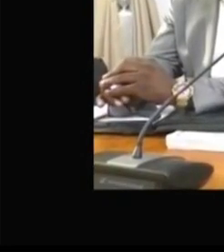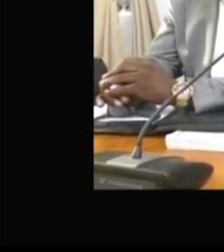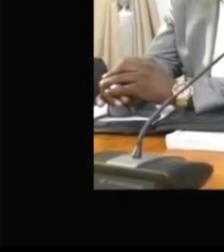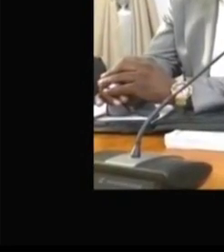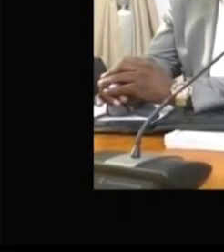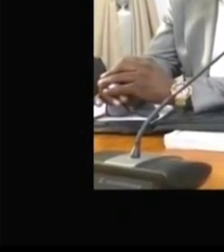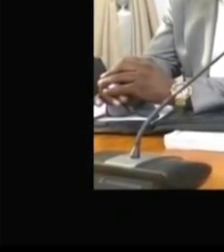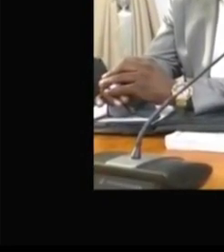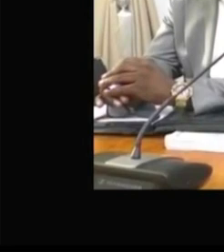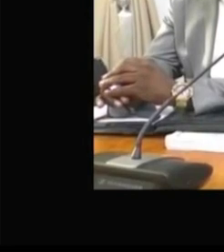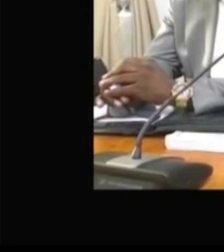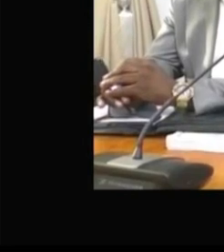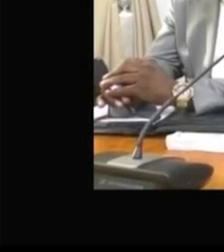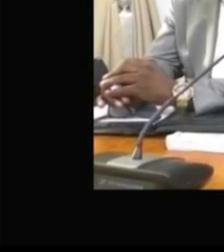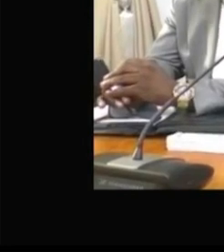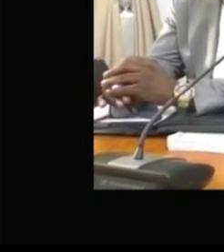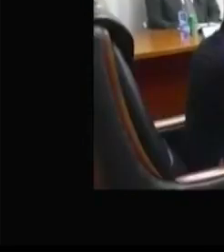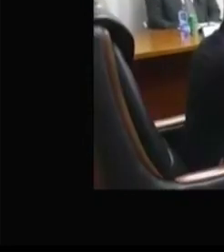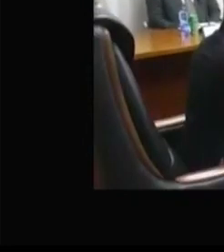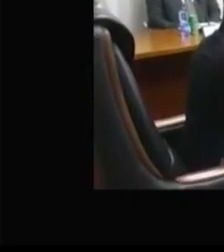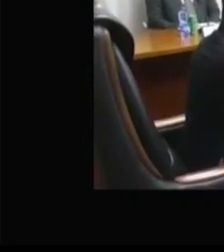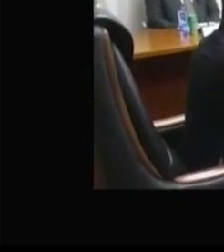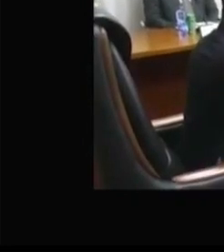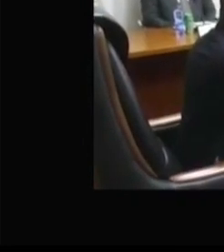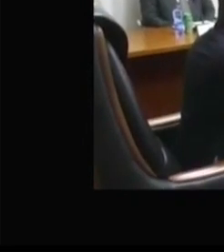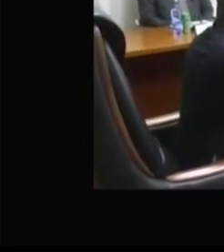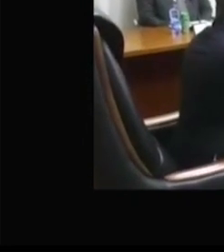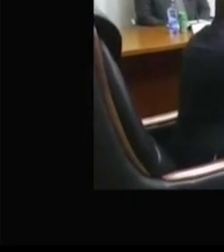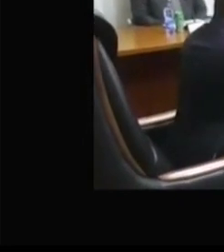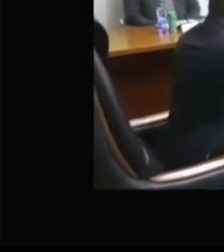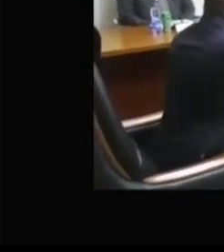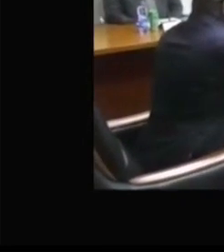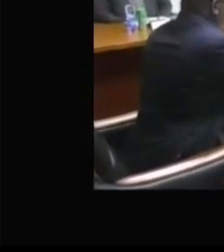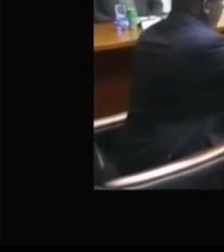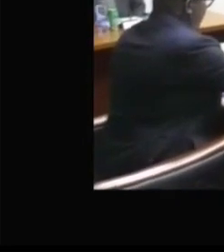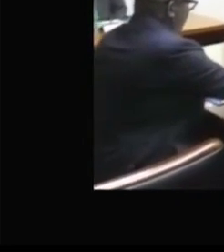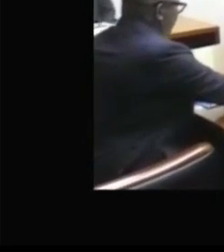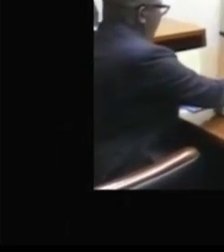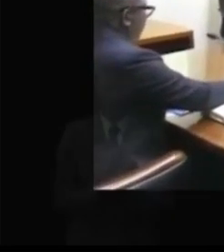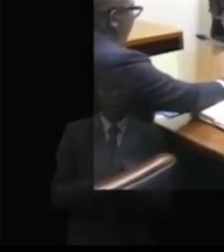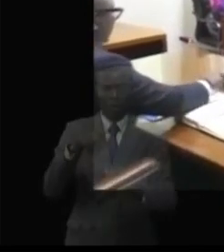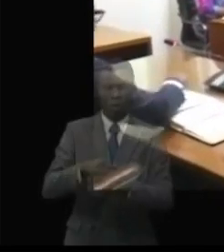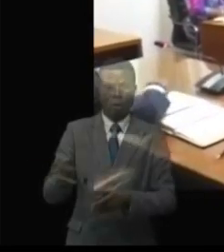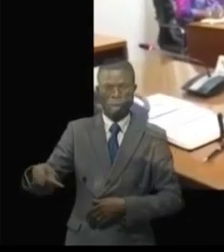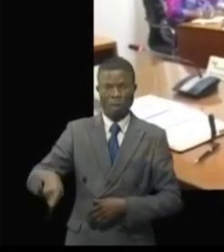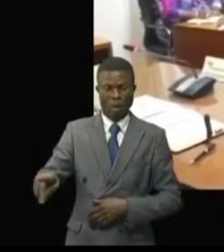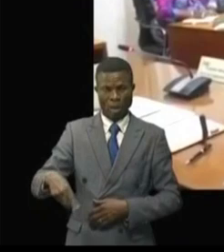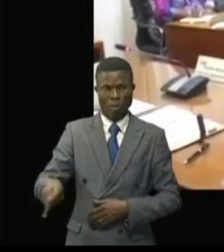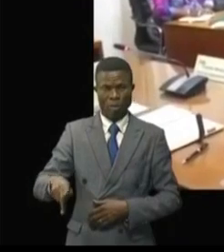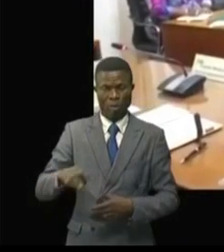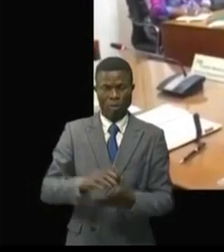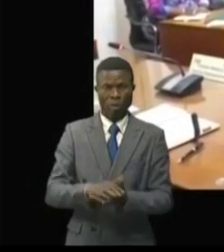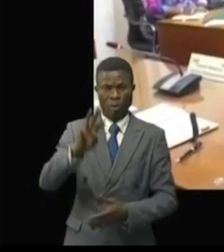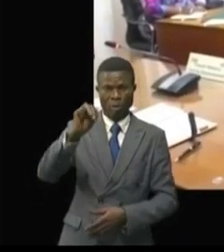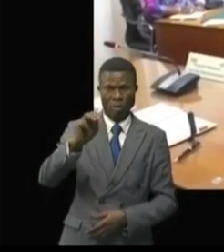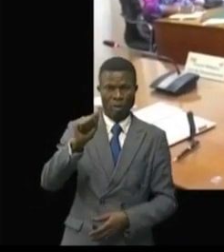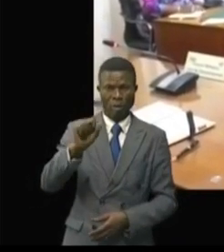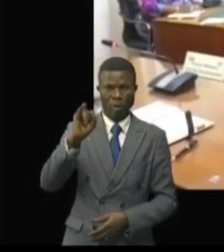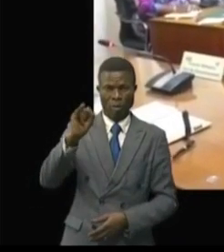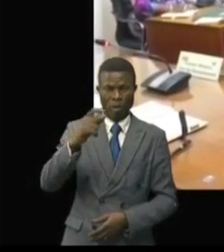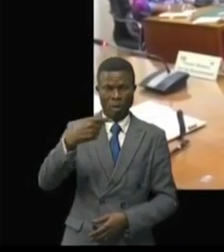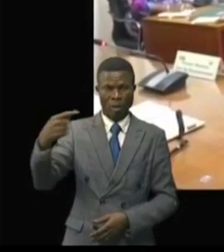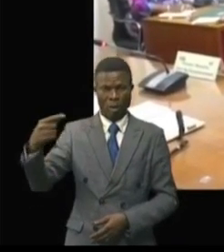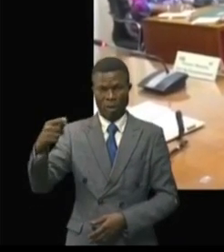mises en œuvre au jour d'aujourd'hui dans la province de Maïndombe,